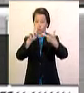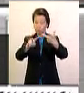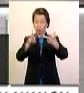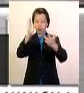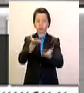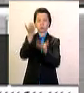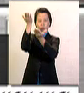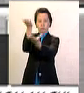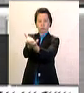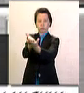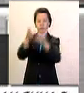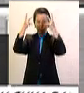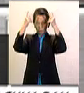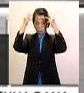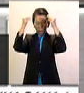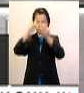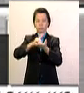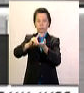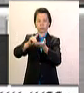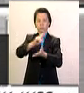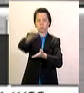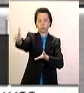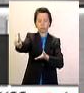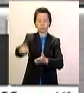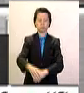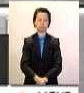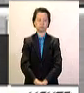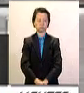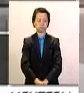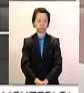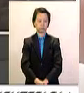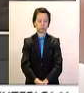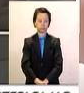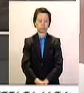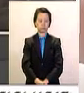akan dibentangkan kepada Perdana Menteri minggu hadapan.